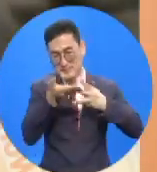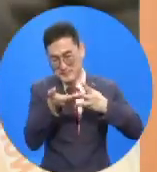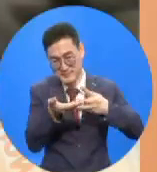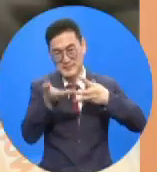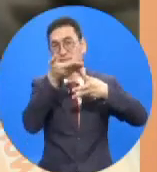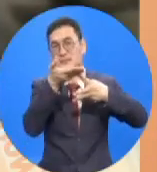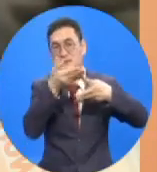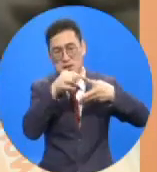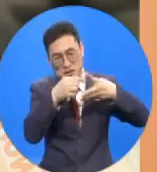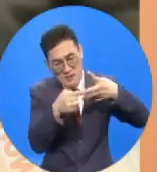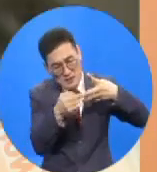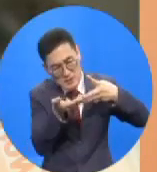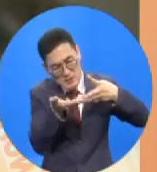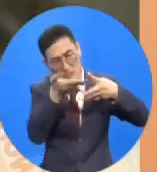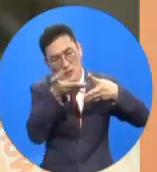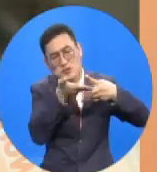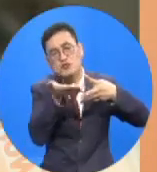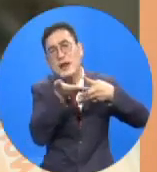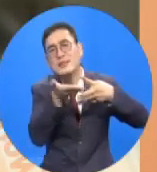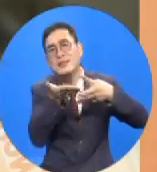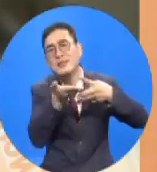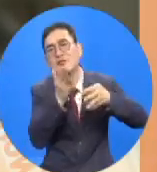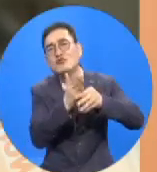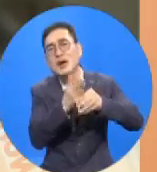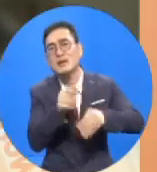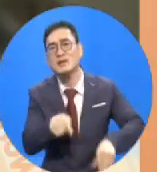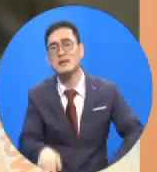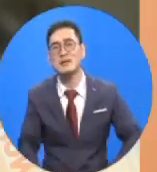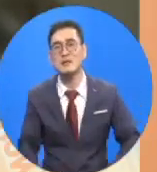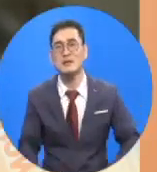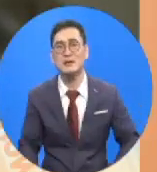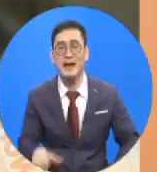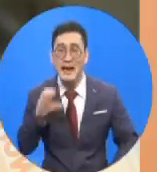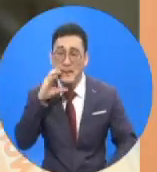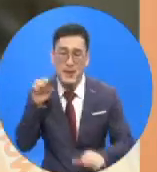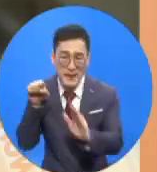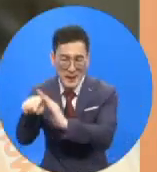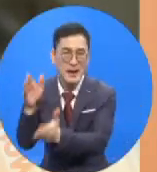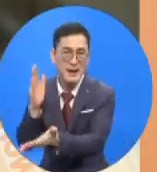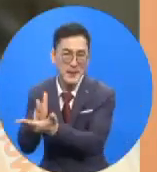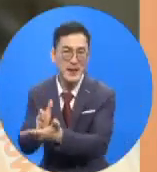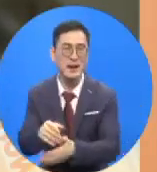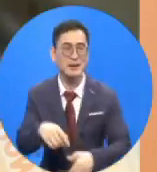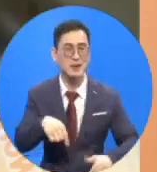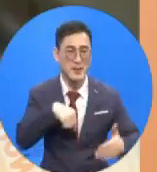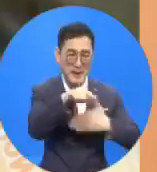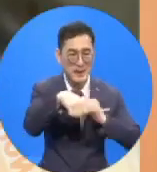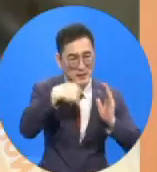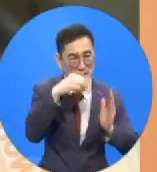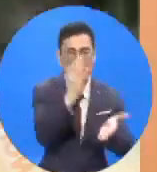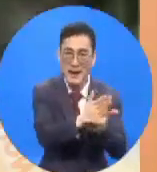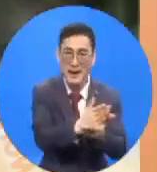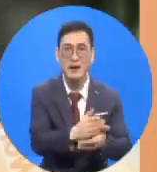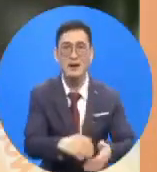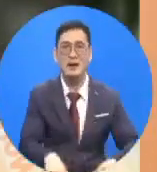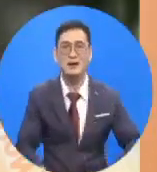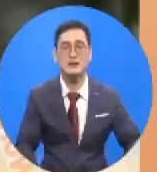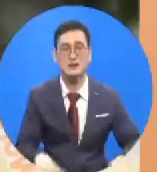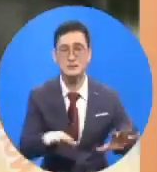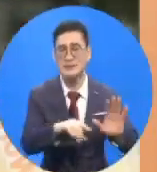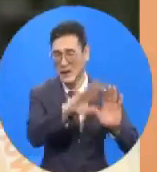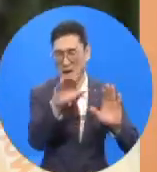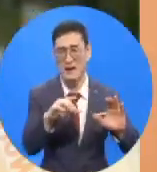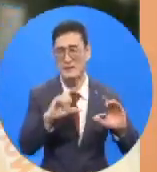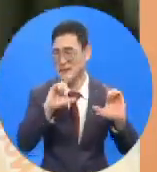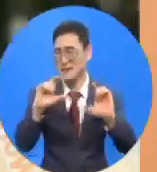해도요 하기 힘든 지경이 되었습니다 음식점 외식도 힘들어 줬구요 그래서 모든 시민들이 정말 자신의 생활을 다